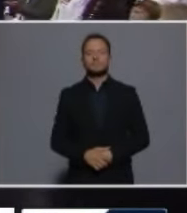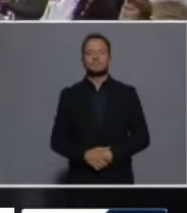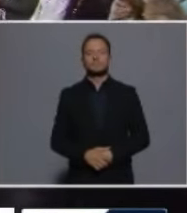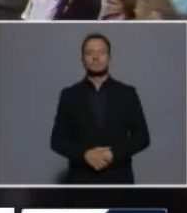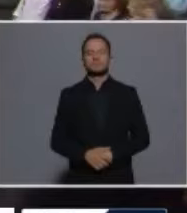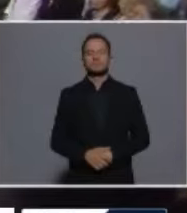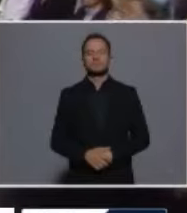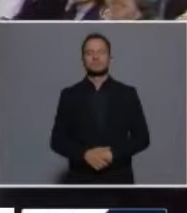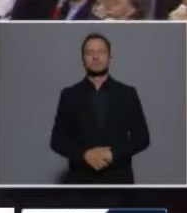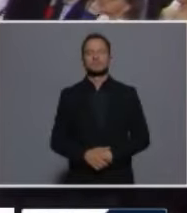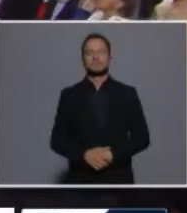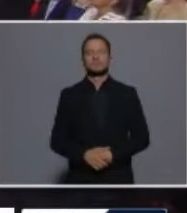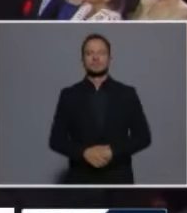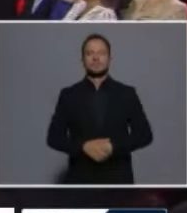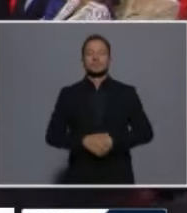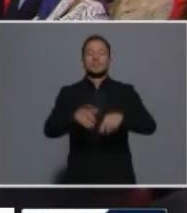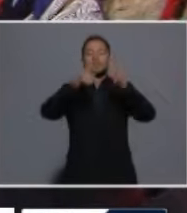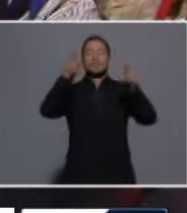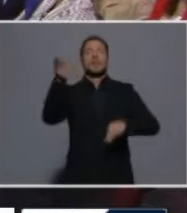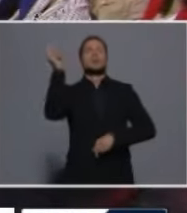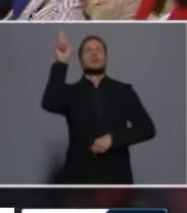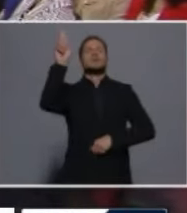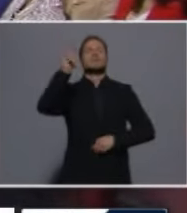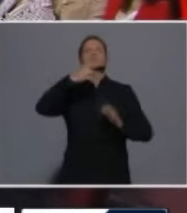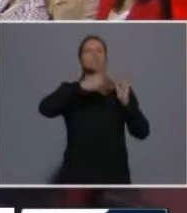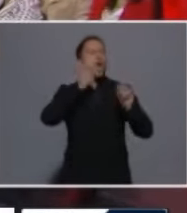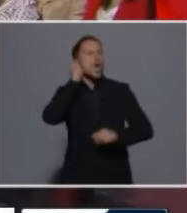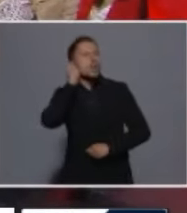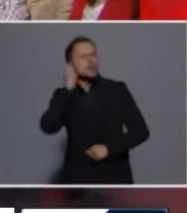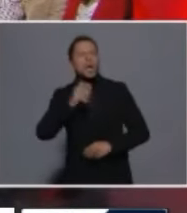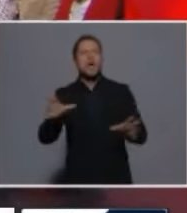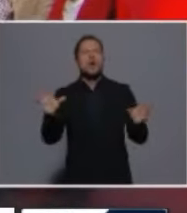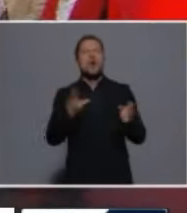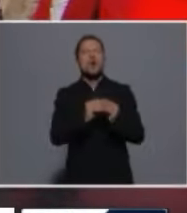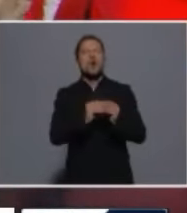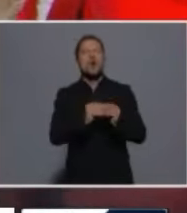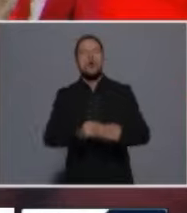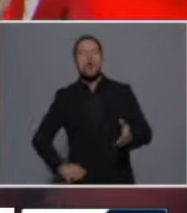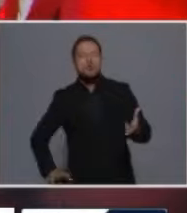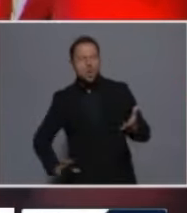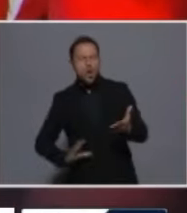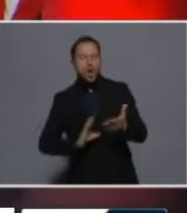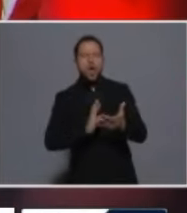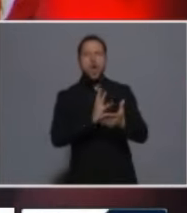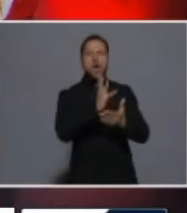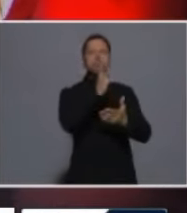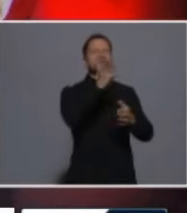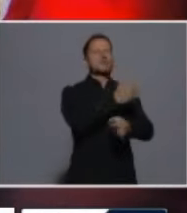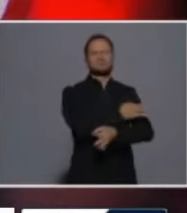το ψηφοδέλτιο της προοδευτικής αριστείας απέναντι στο